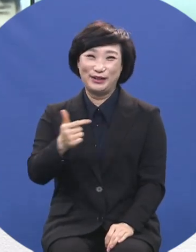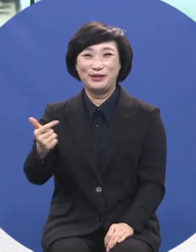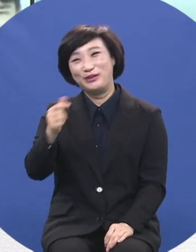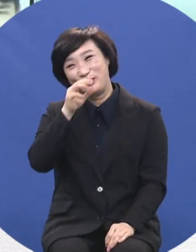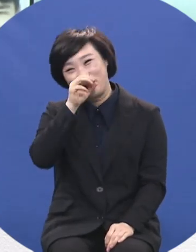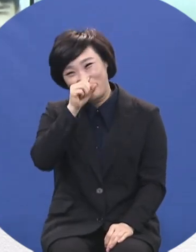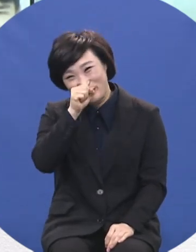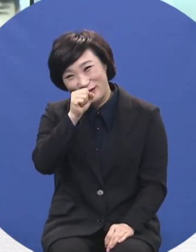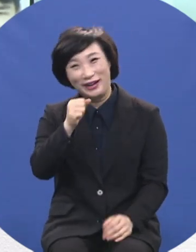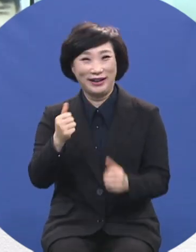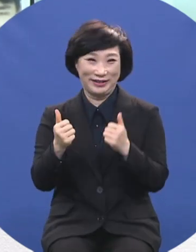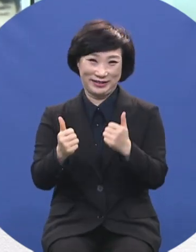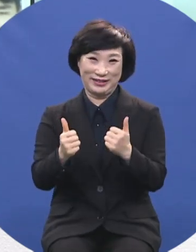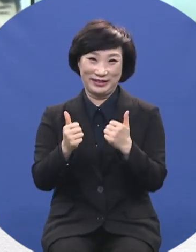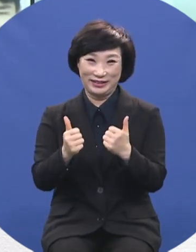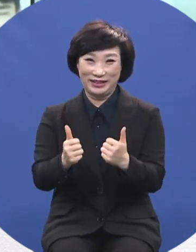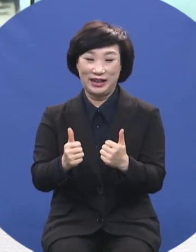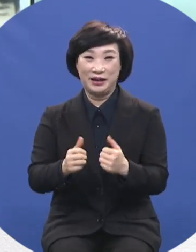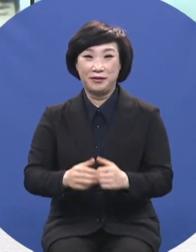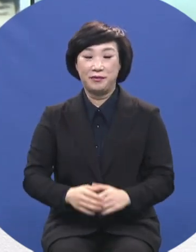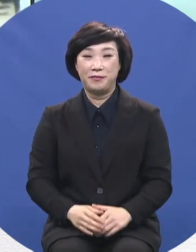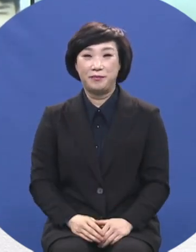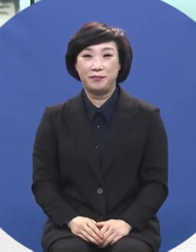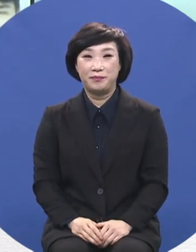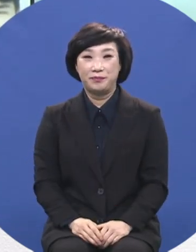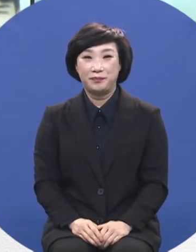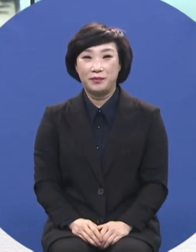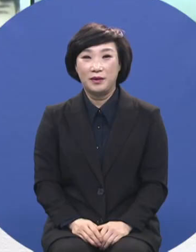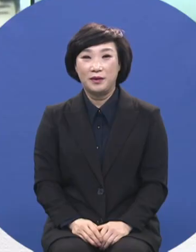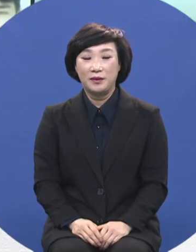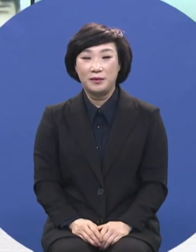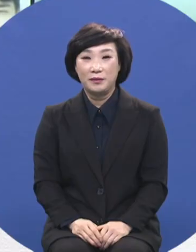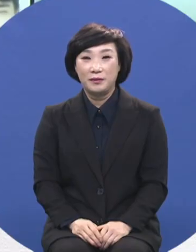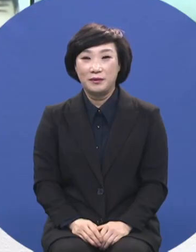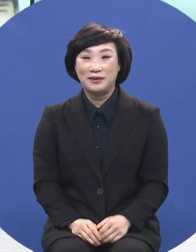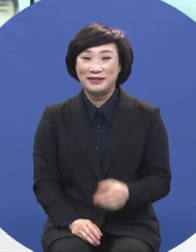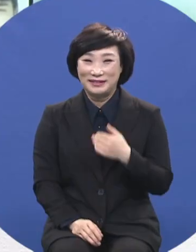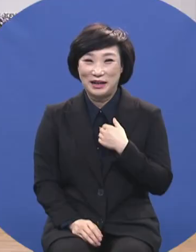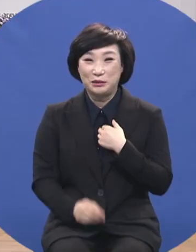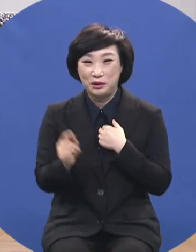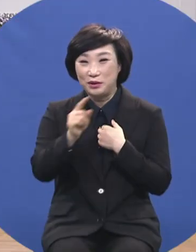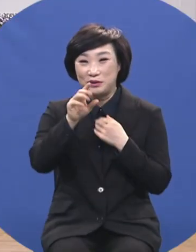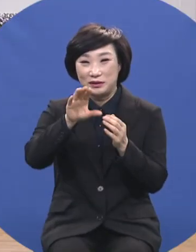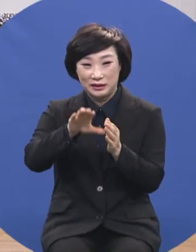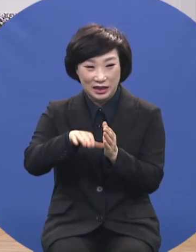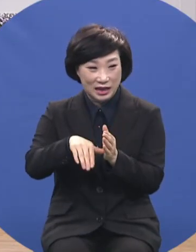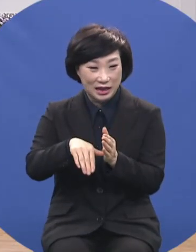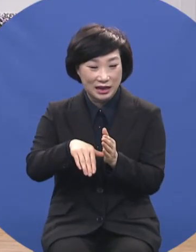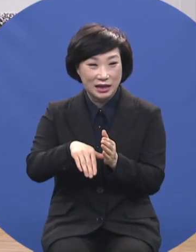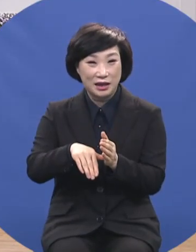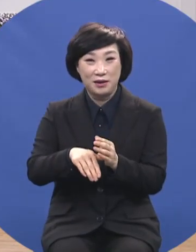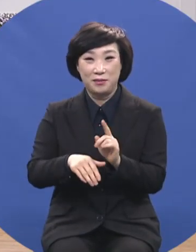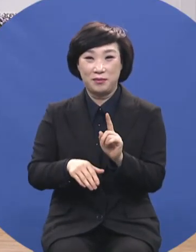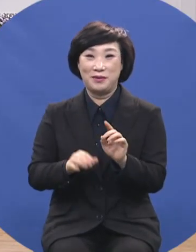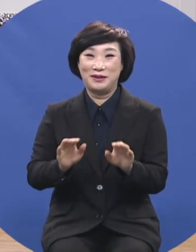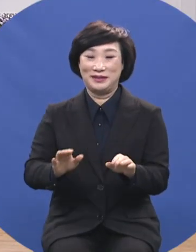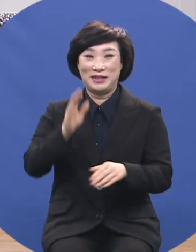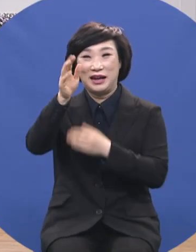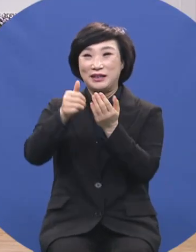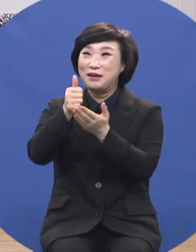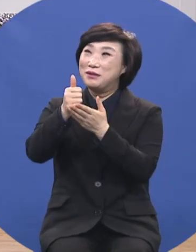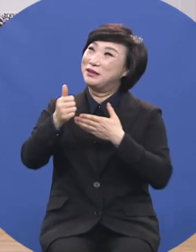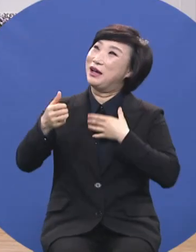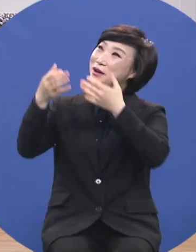심히 좋았더라 라고 했어요. 저도 어떤 때 그래요. 하나님이